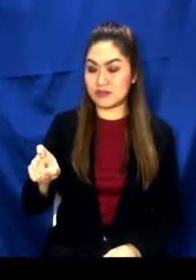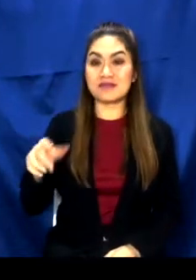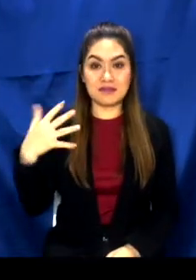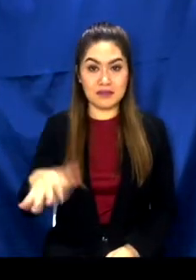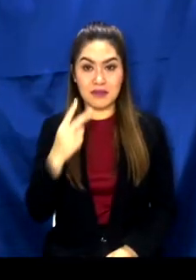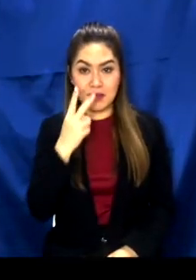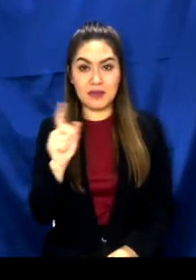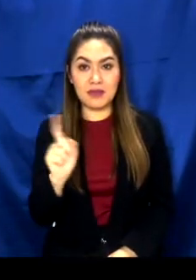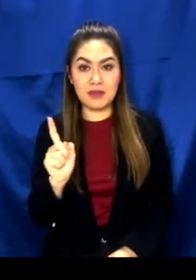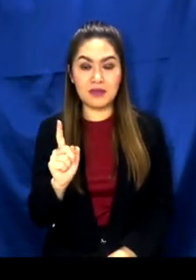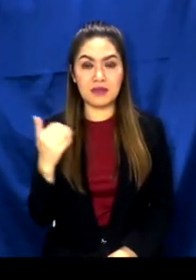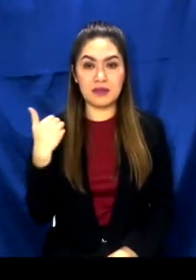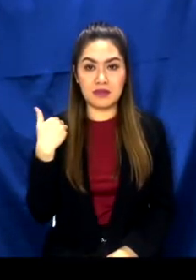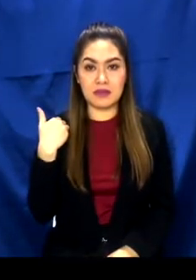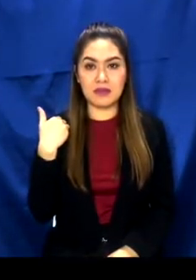คะว่าตรงเนี้ย